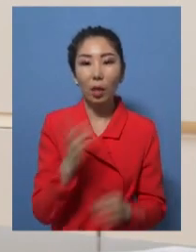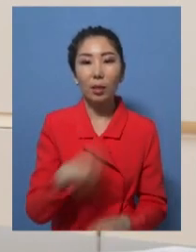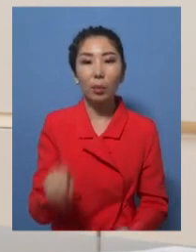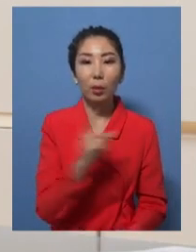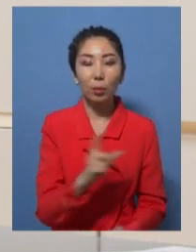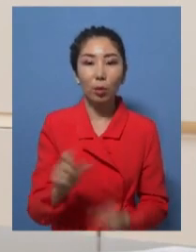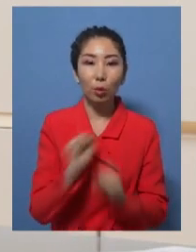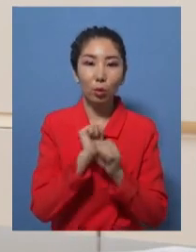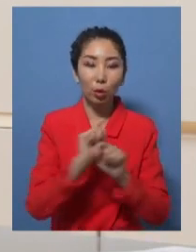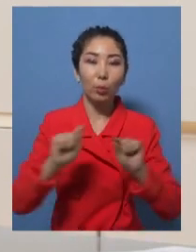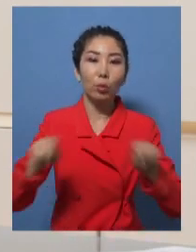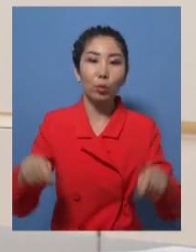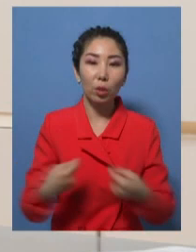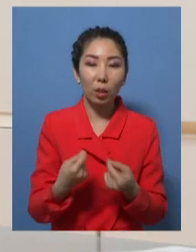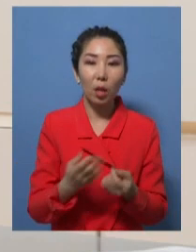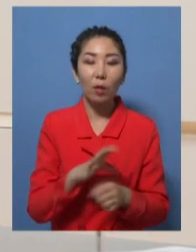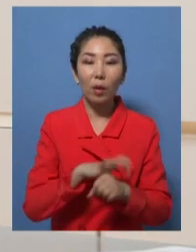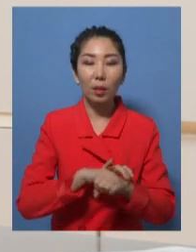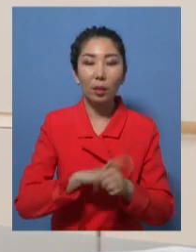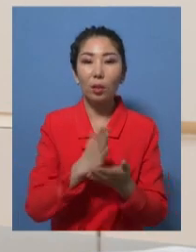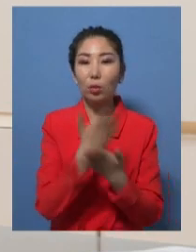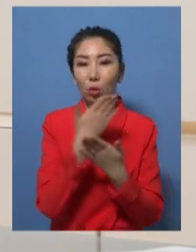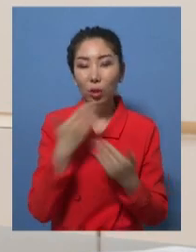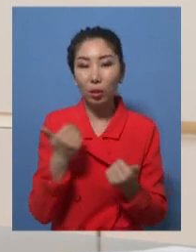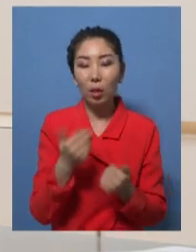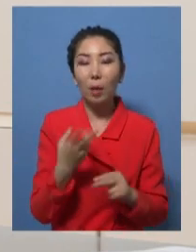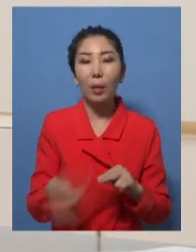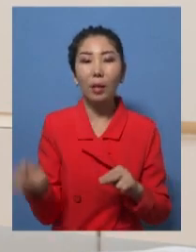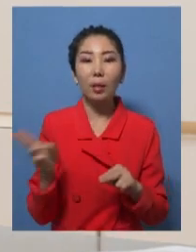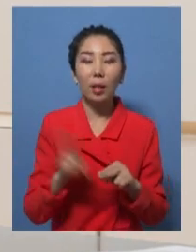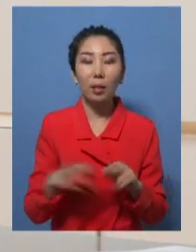азаматтардың сайлау құқығы бұзылып деген ондай фактілер тіркелген жоқ. Дегенмен